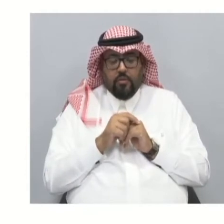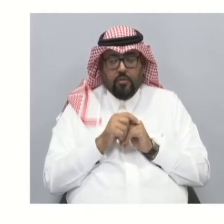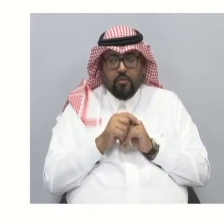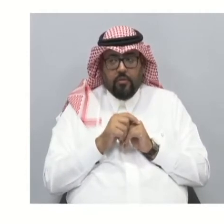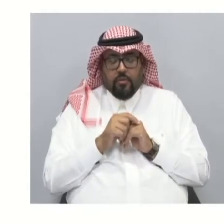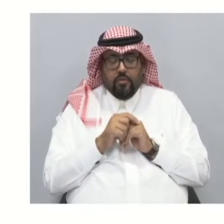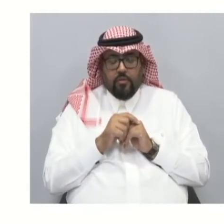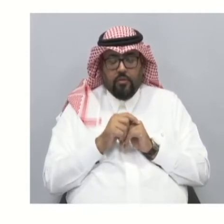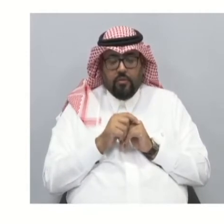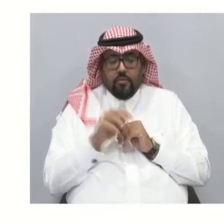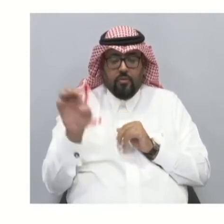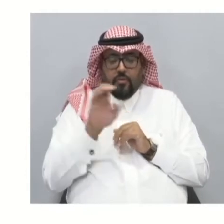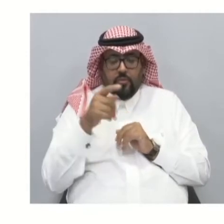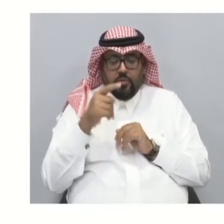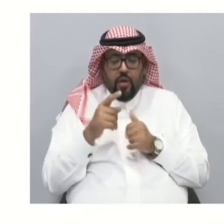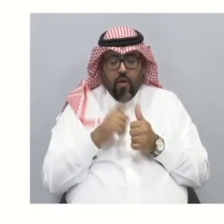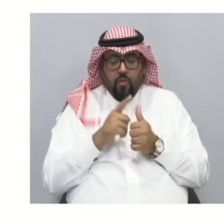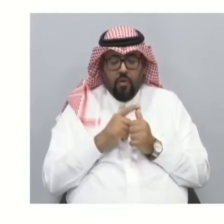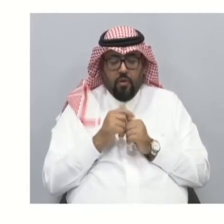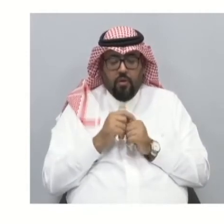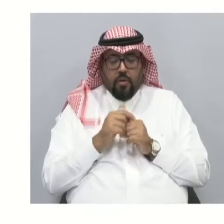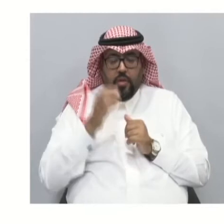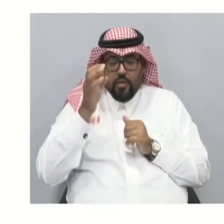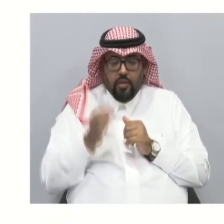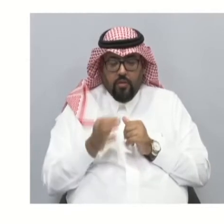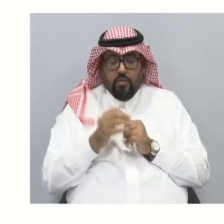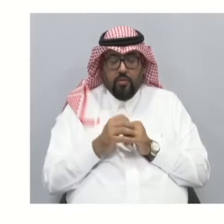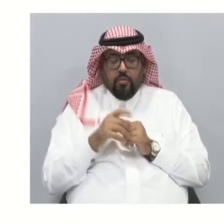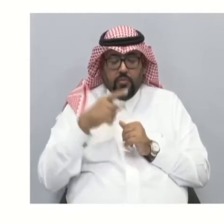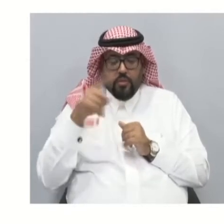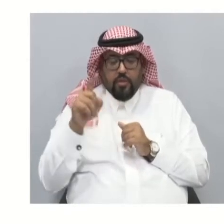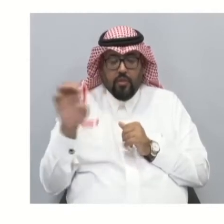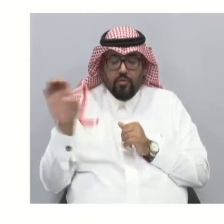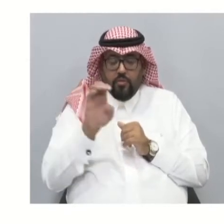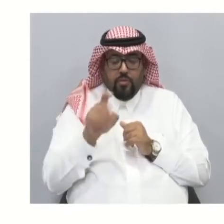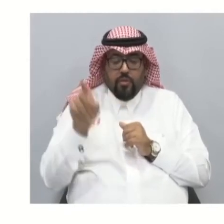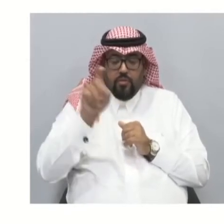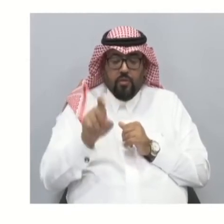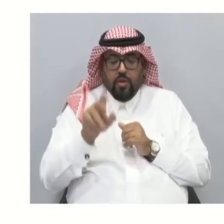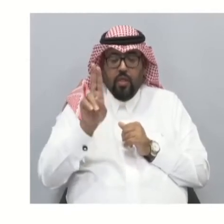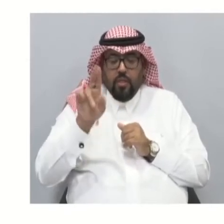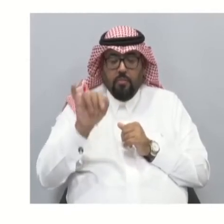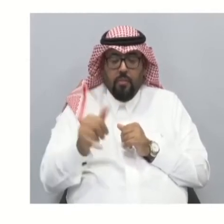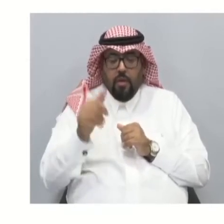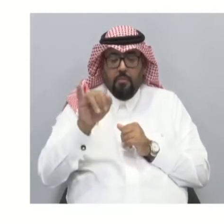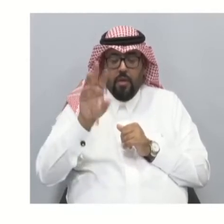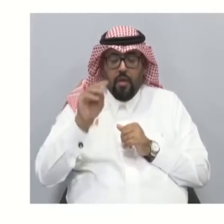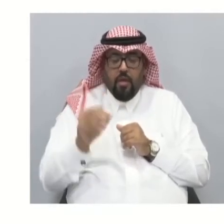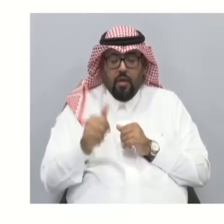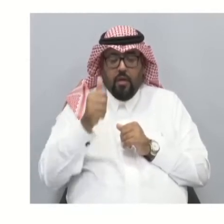صح أمام الإجابة الصحيحة. واحد، للتأكد من صحة الإجابة عن الأسئلة وتمامها، معنى أن هذه